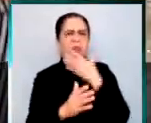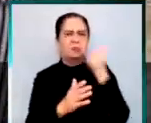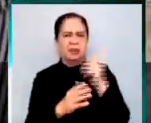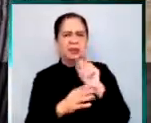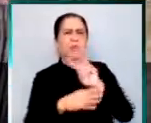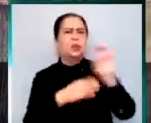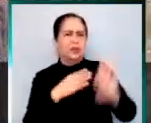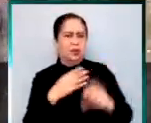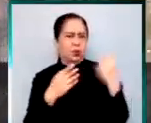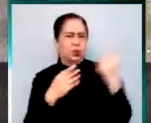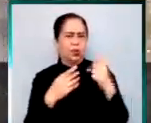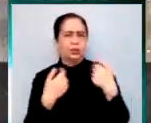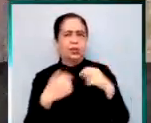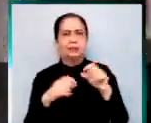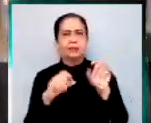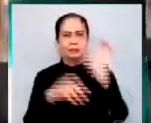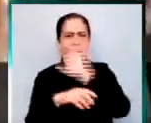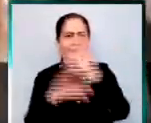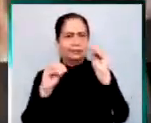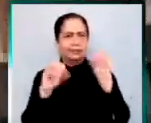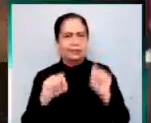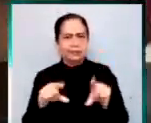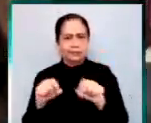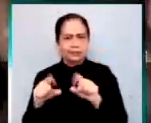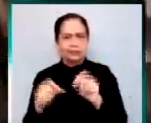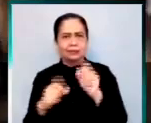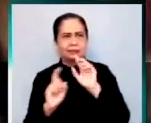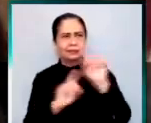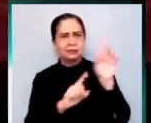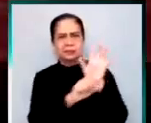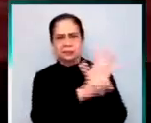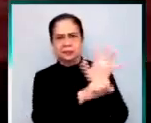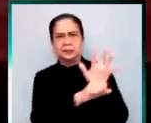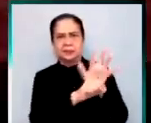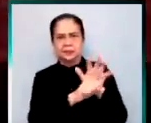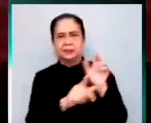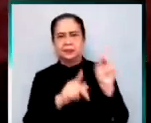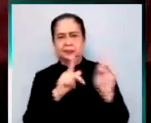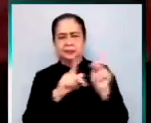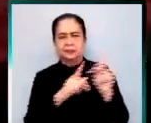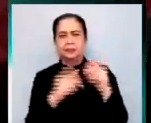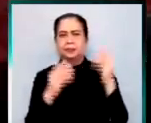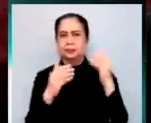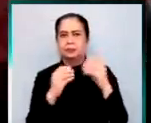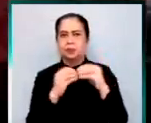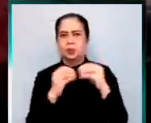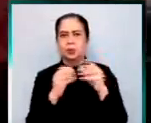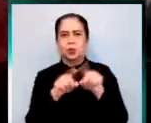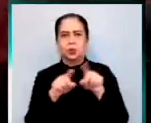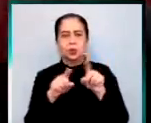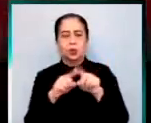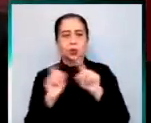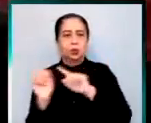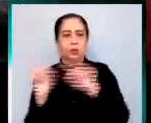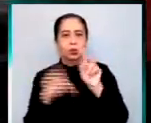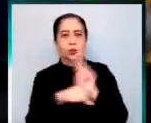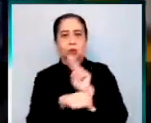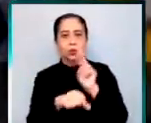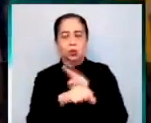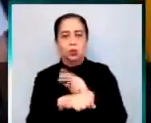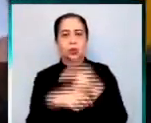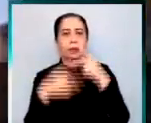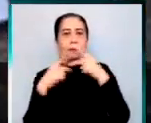ang mga Christmas sale na karaniwang dinadagsa ng mga mamimili. Inaasahan darami rin ang mga gagamit ng public